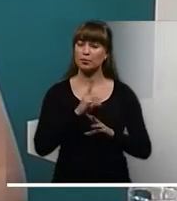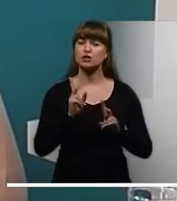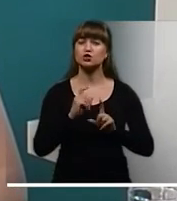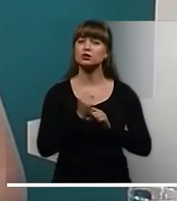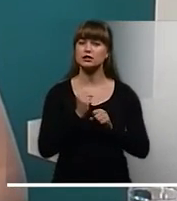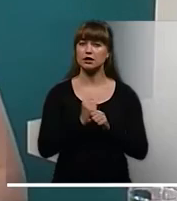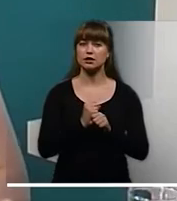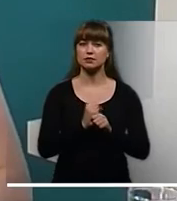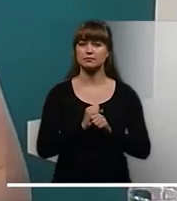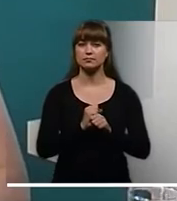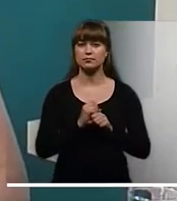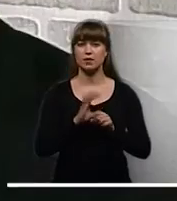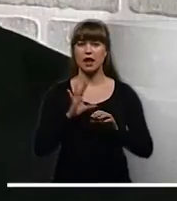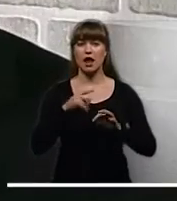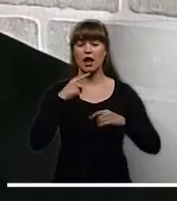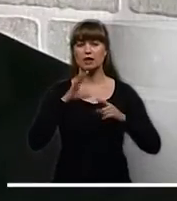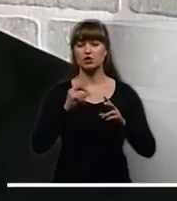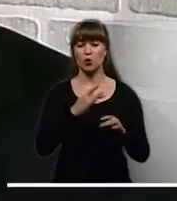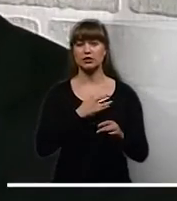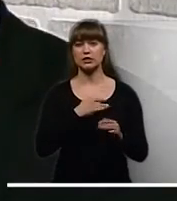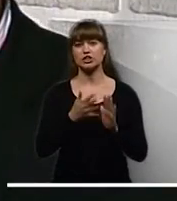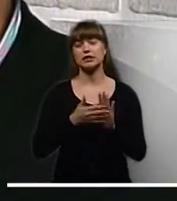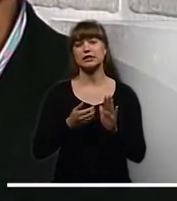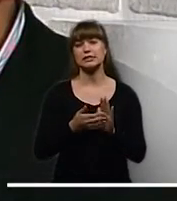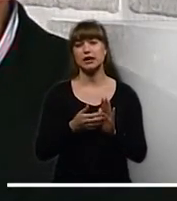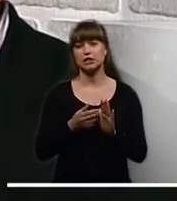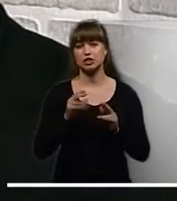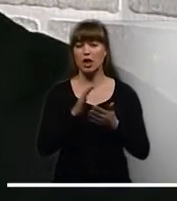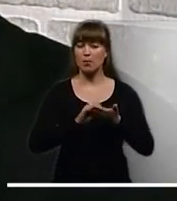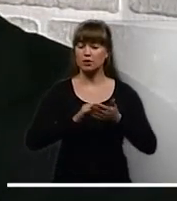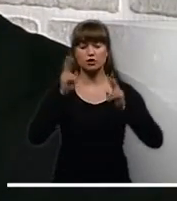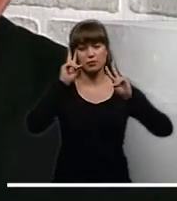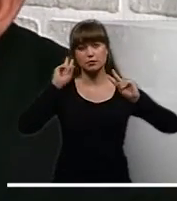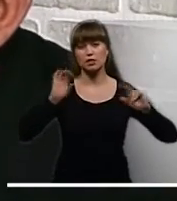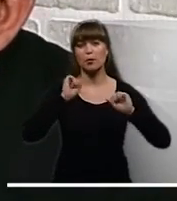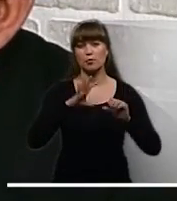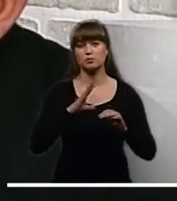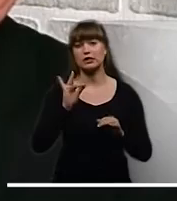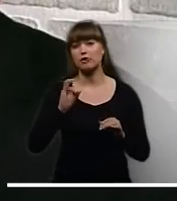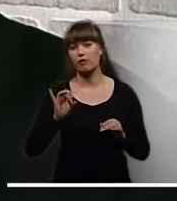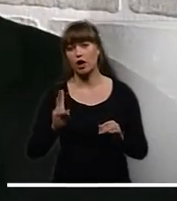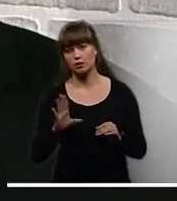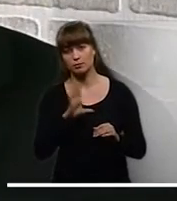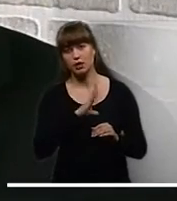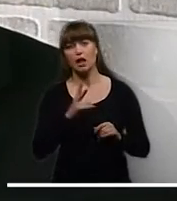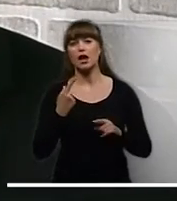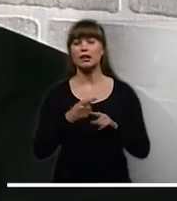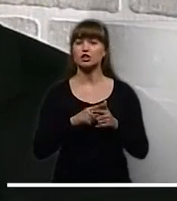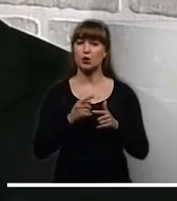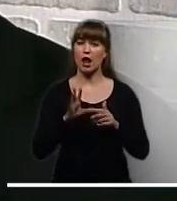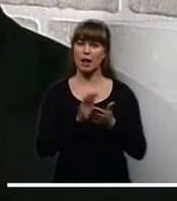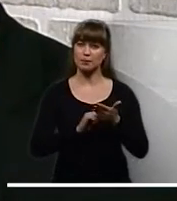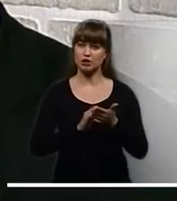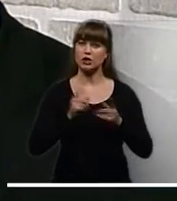делать? Ну, по всей видимости, речь идет о сердечной недостаточности. Причина, не знаю, может, он перенес инфаркт миокарда или какая-то